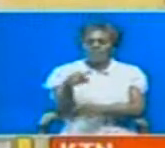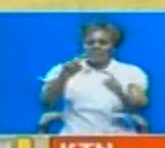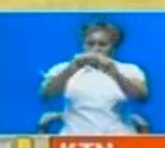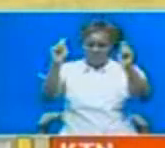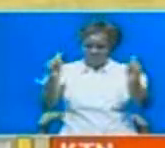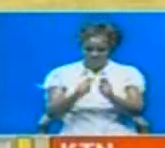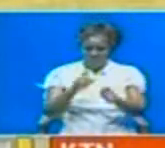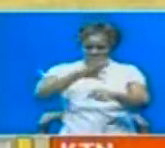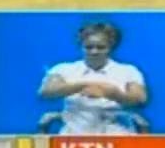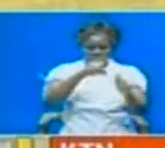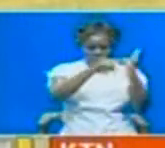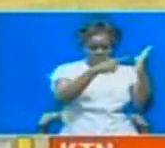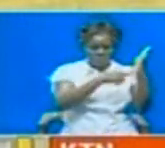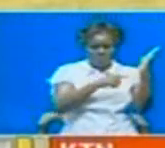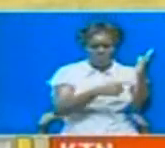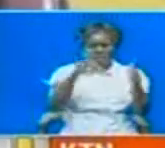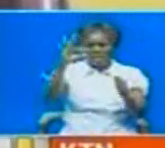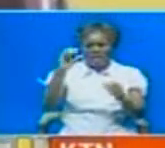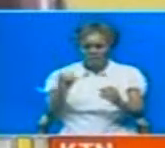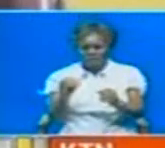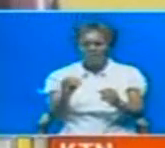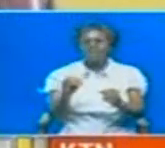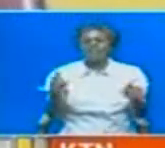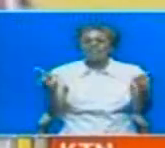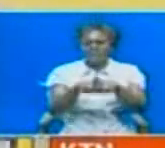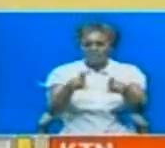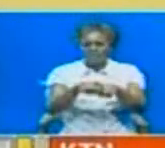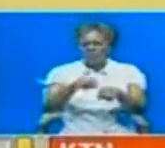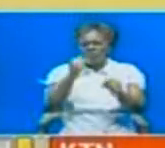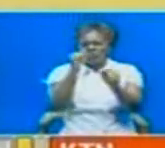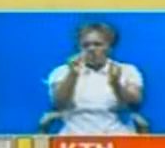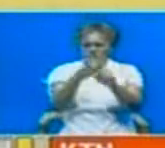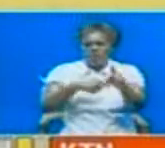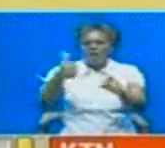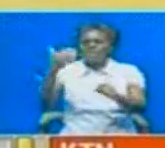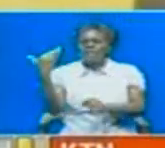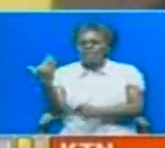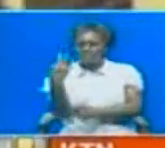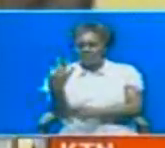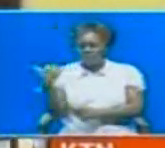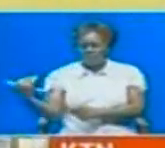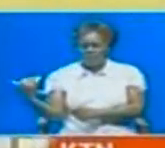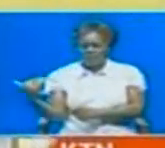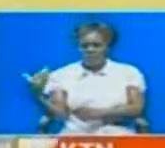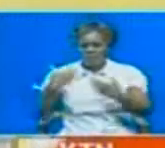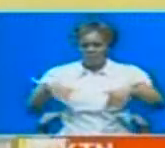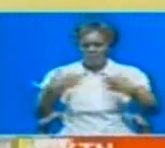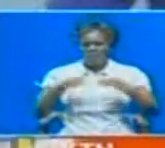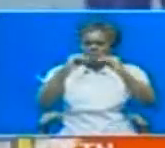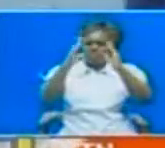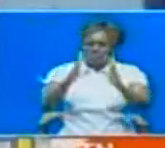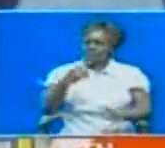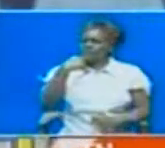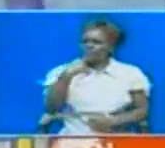hii ilitoa alama 30 kutokana na ushindi wa michuano mitano, sare ya michuano 15 na kupoteza michuano 10. Kocha